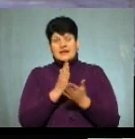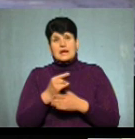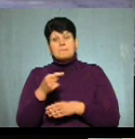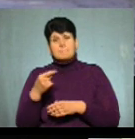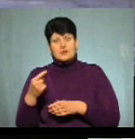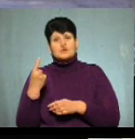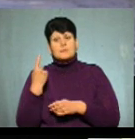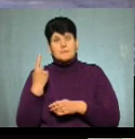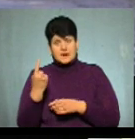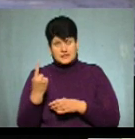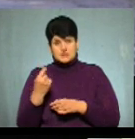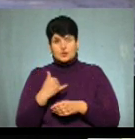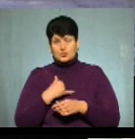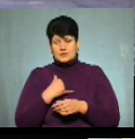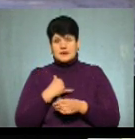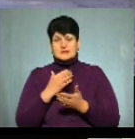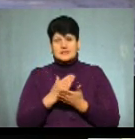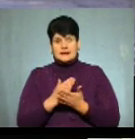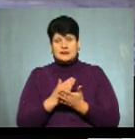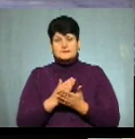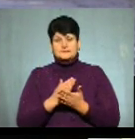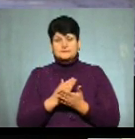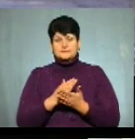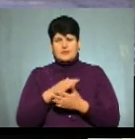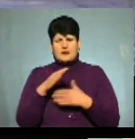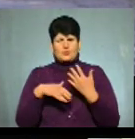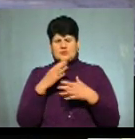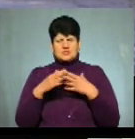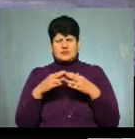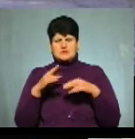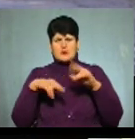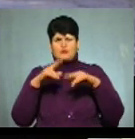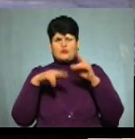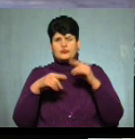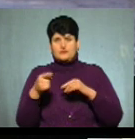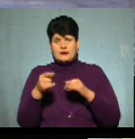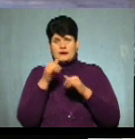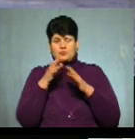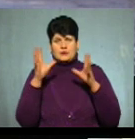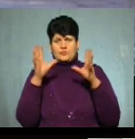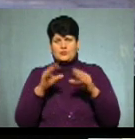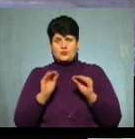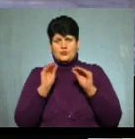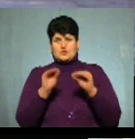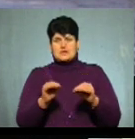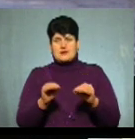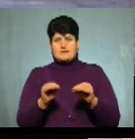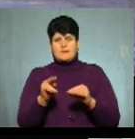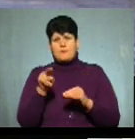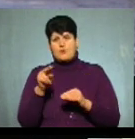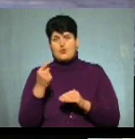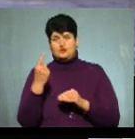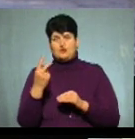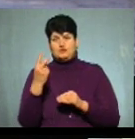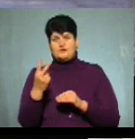перше, що в нас є хаотична забудова в місті Тернополь. Неможливо всюди додатково доставити по одному, по двох